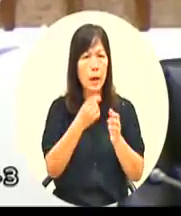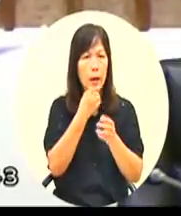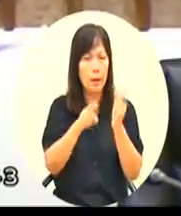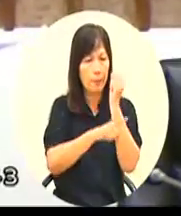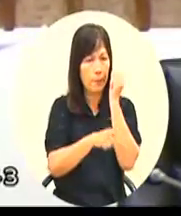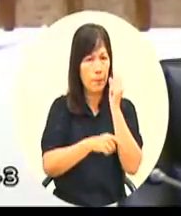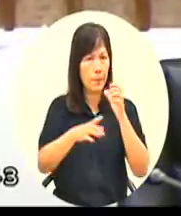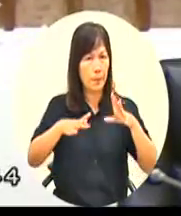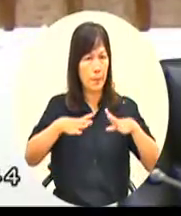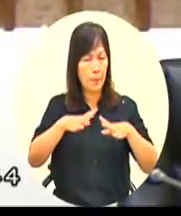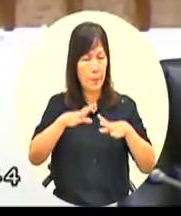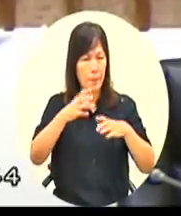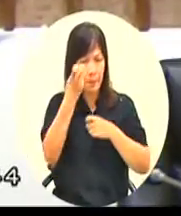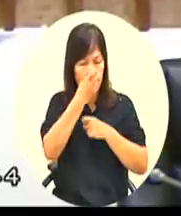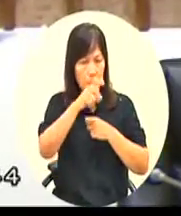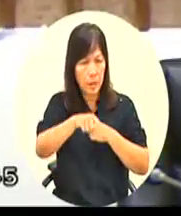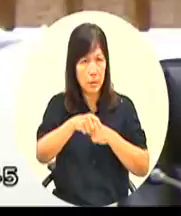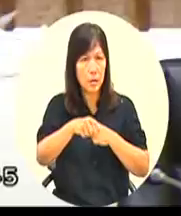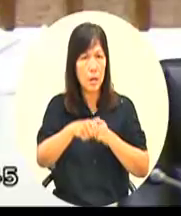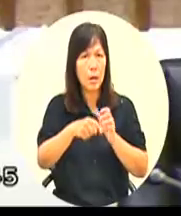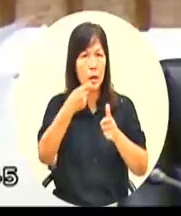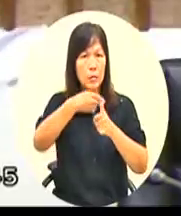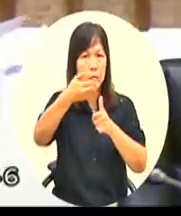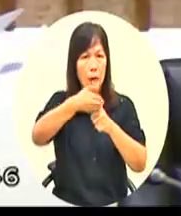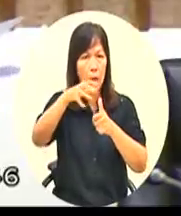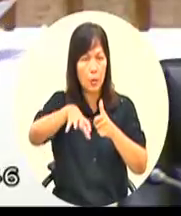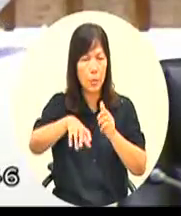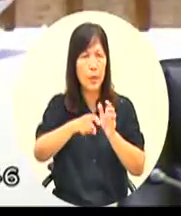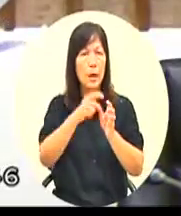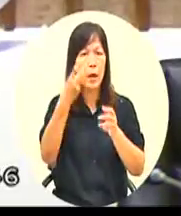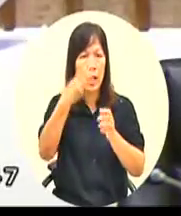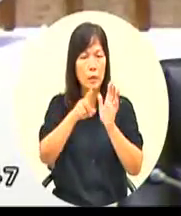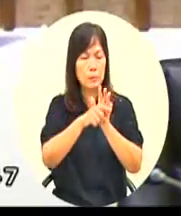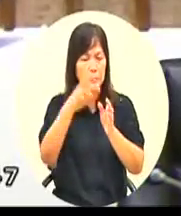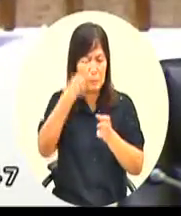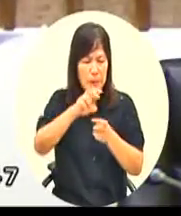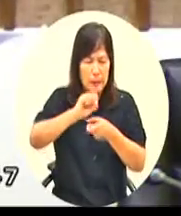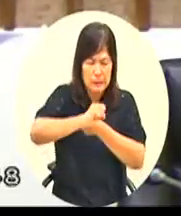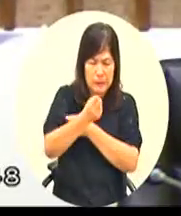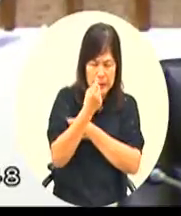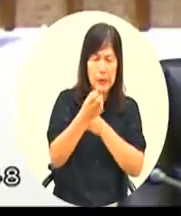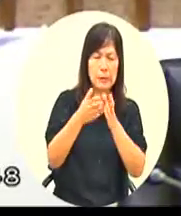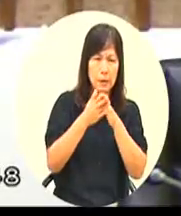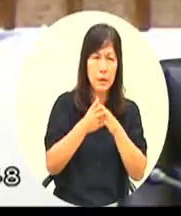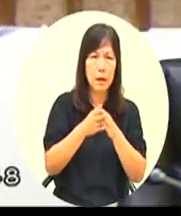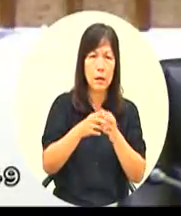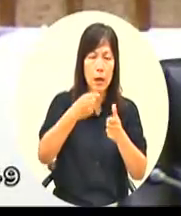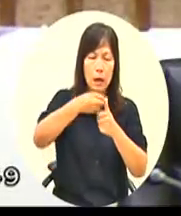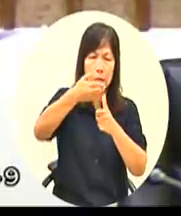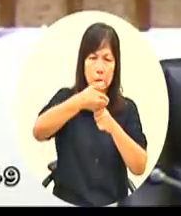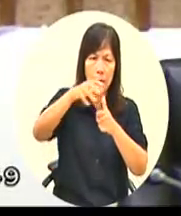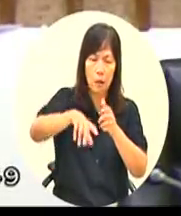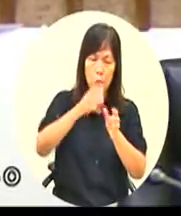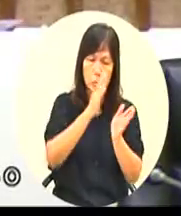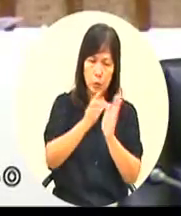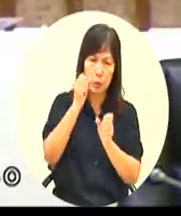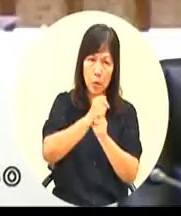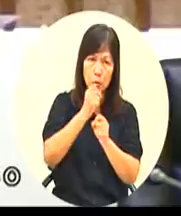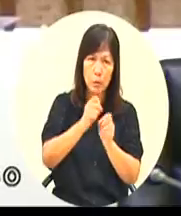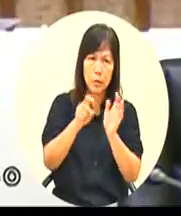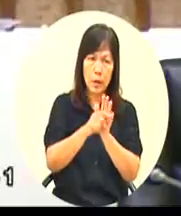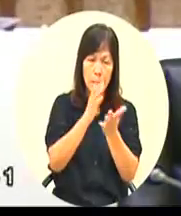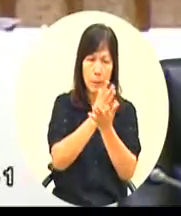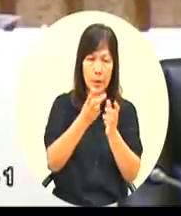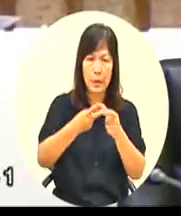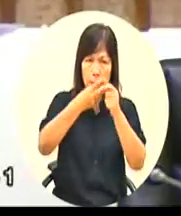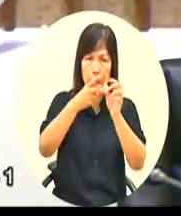方面哦，就是教育局是。还是可以再更加的强化。以教育局的准备做法，在你们第二项自